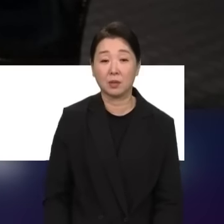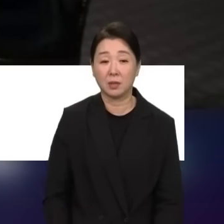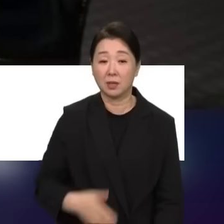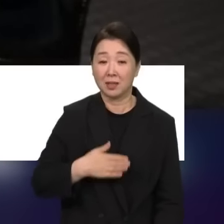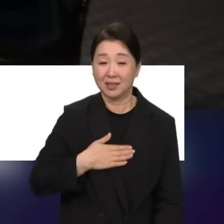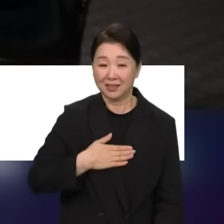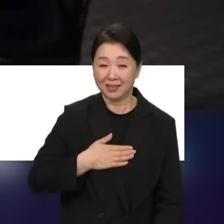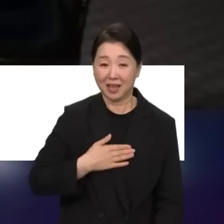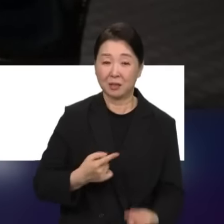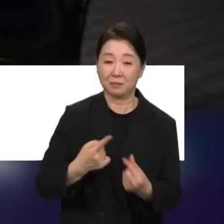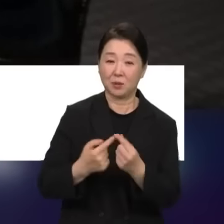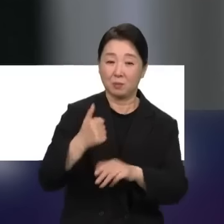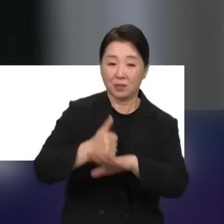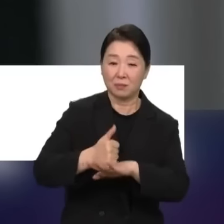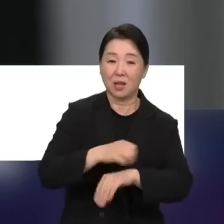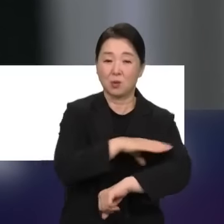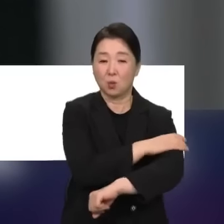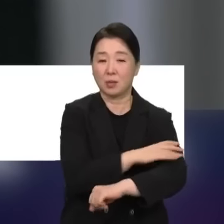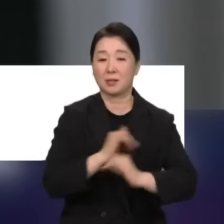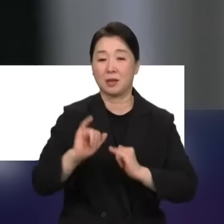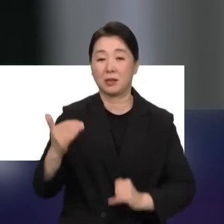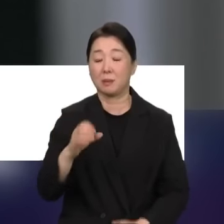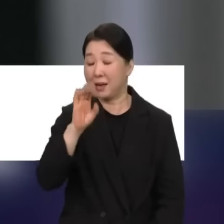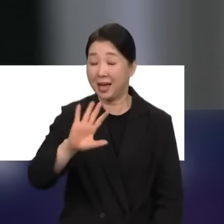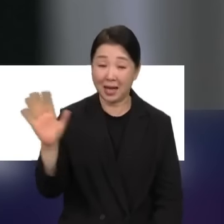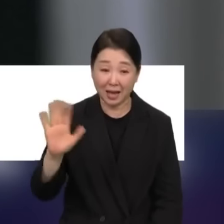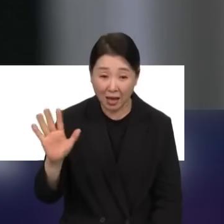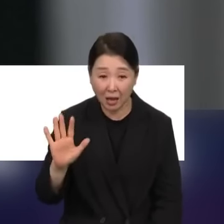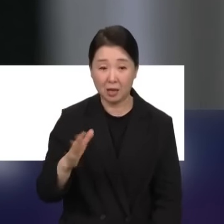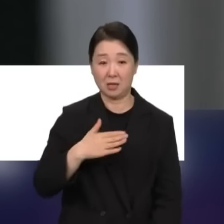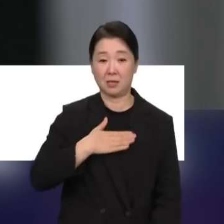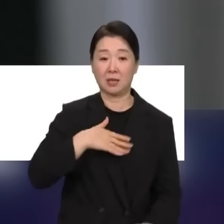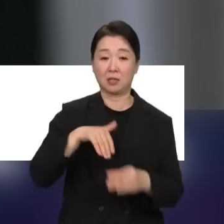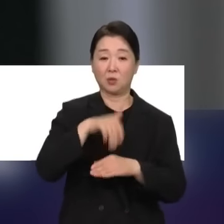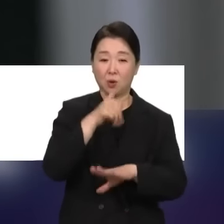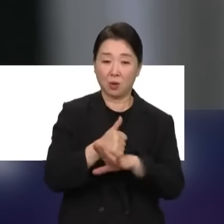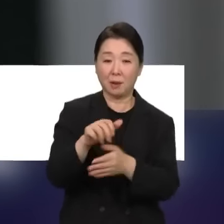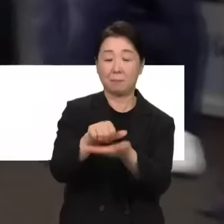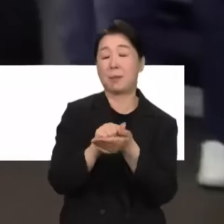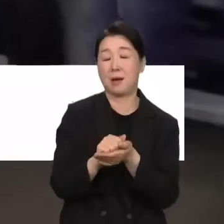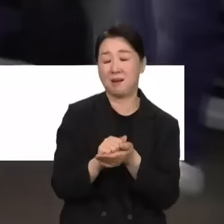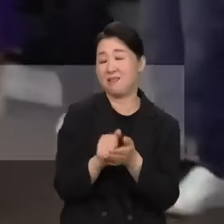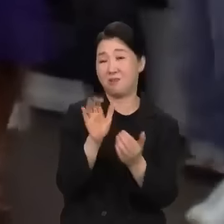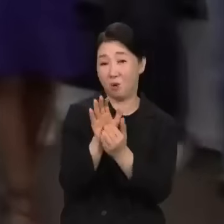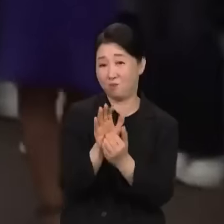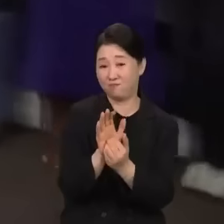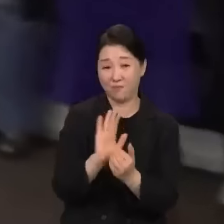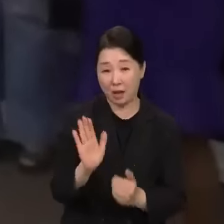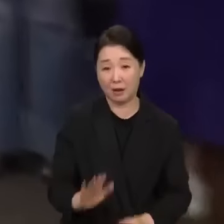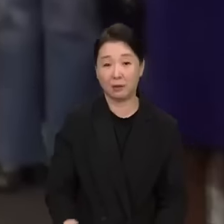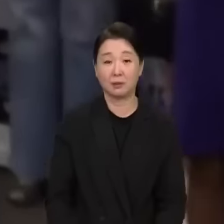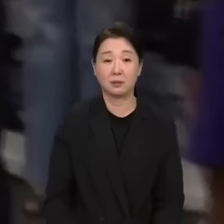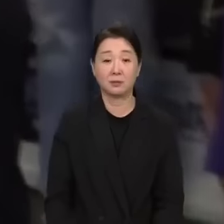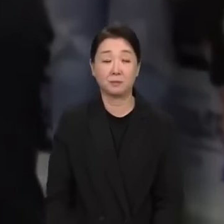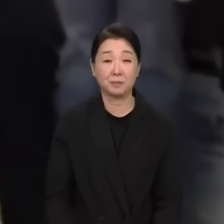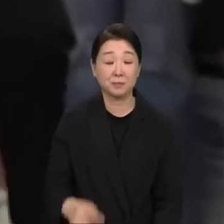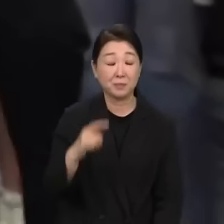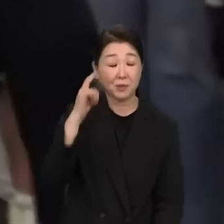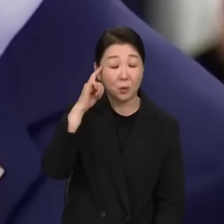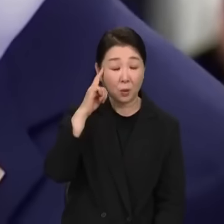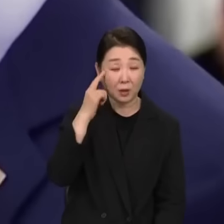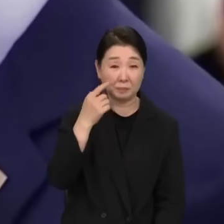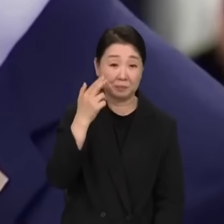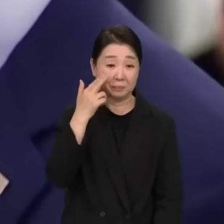I want to be a dictator on day one. I'm not the guy who said that won't accept the outcome of this election. 간신히 강제하차는 피한